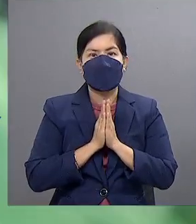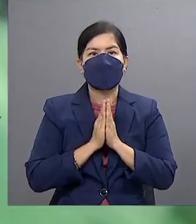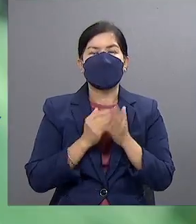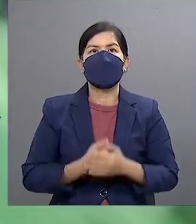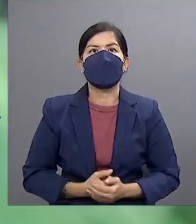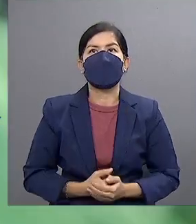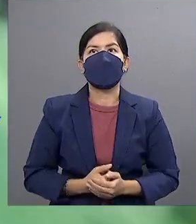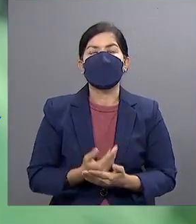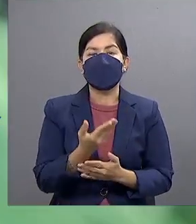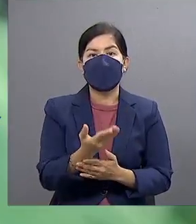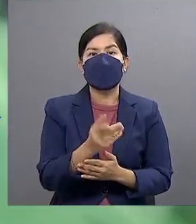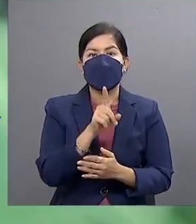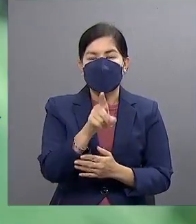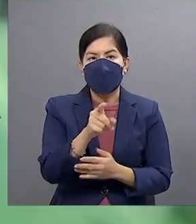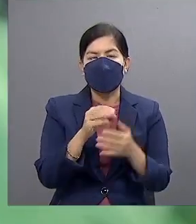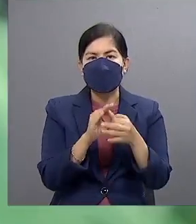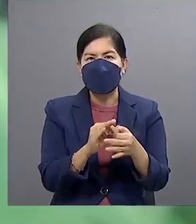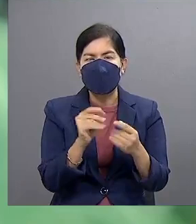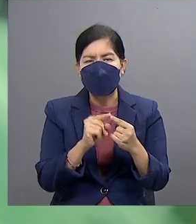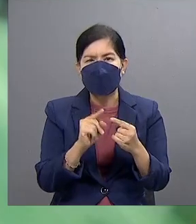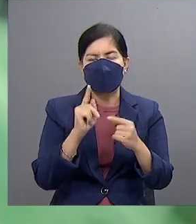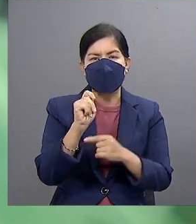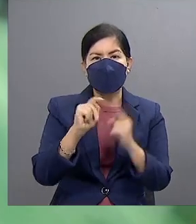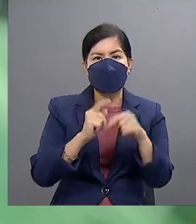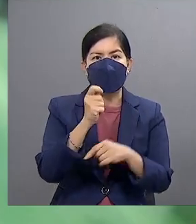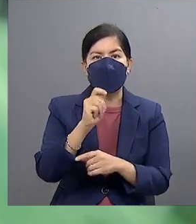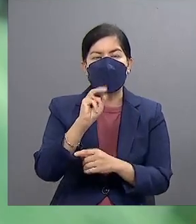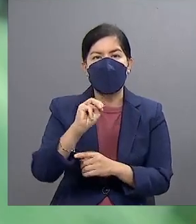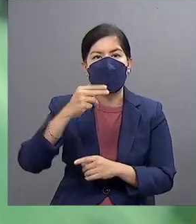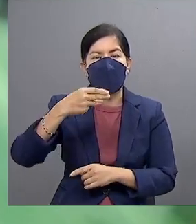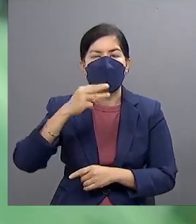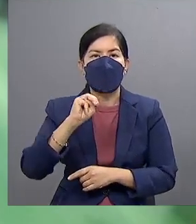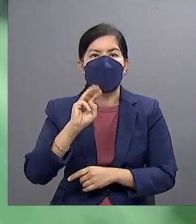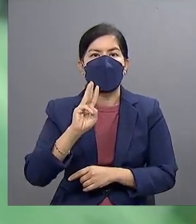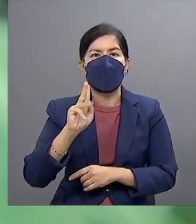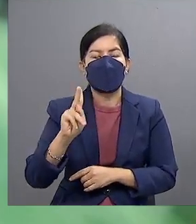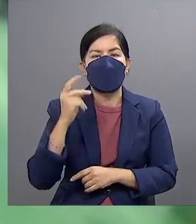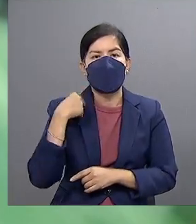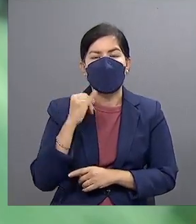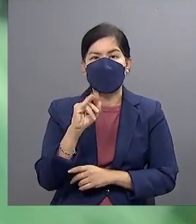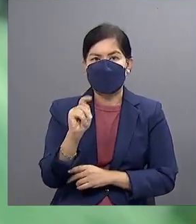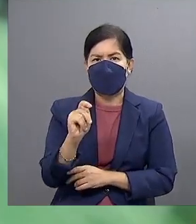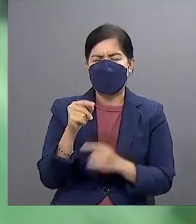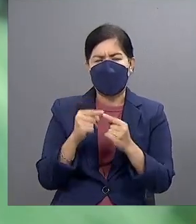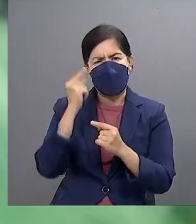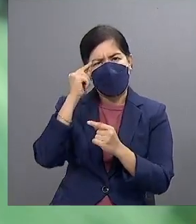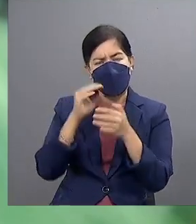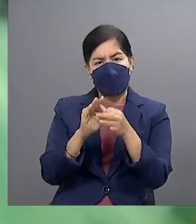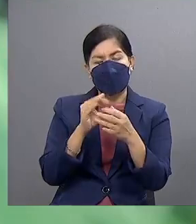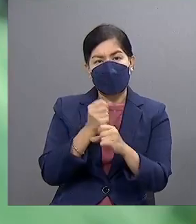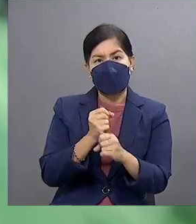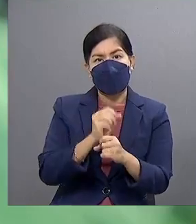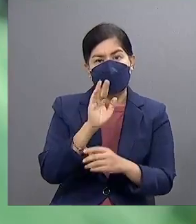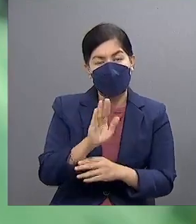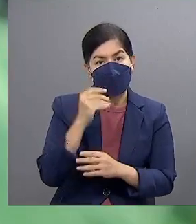ะเรื่องของต่อมหมวกไตนะคะคุณผู้ชมบางท่านอาจจะยังไม่รู้ว่าการทำงานของต่อมหมวกไตมีความสำคัญอย่าง